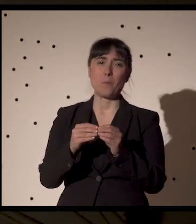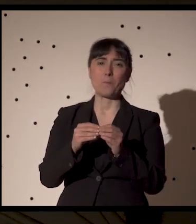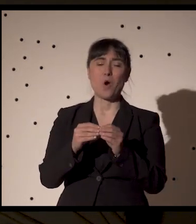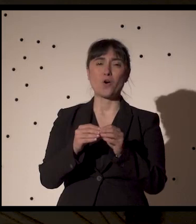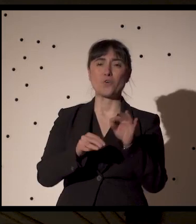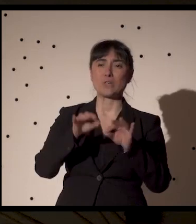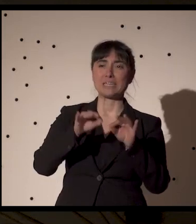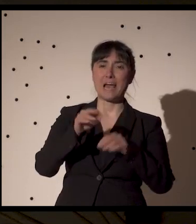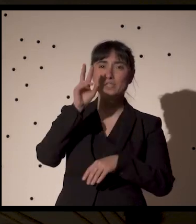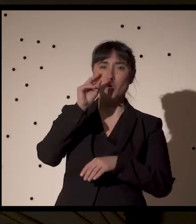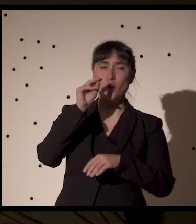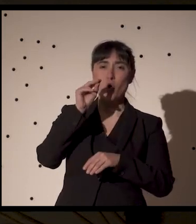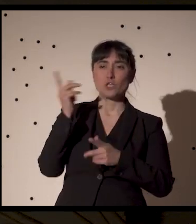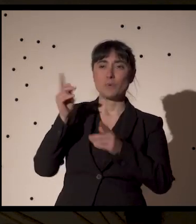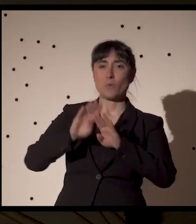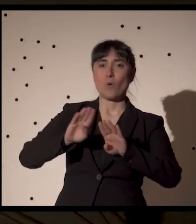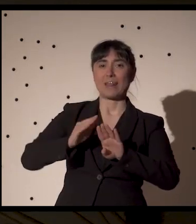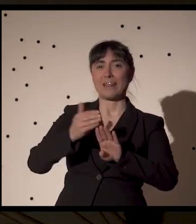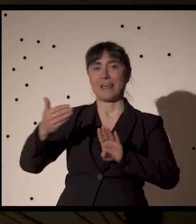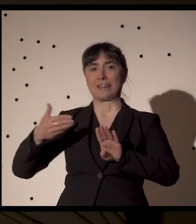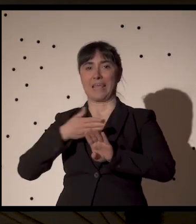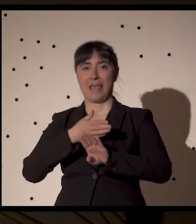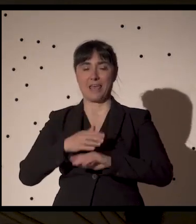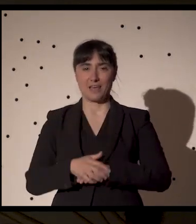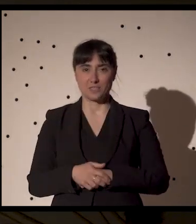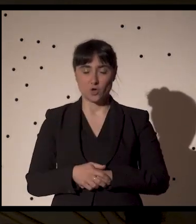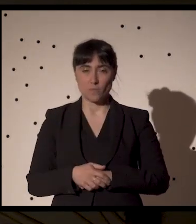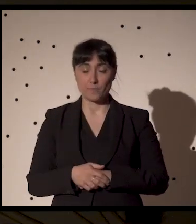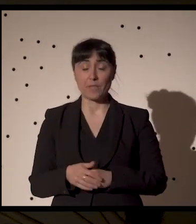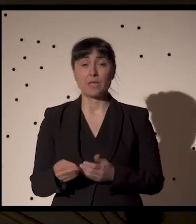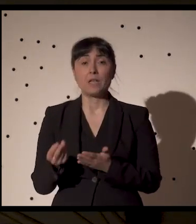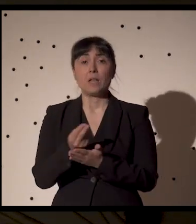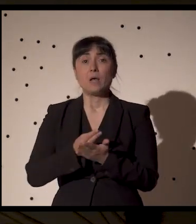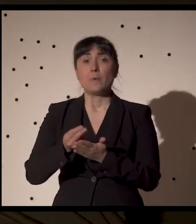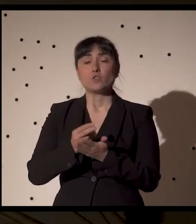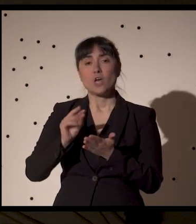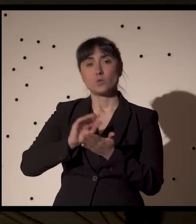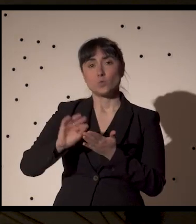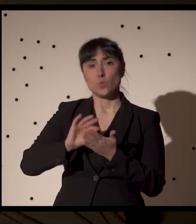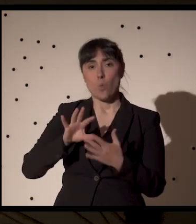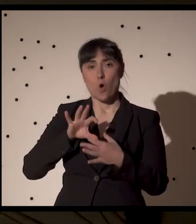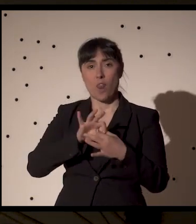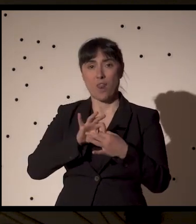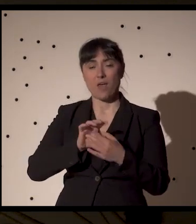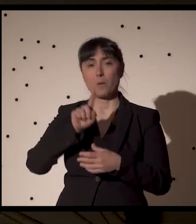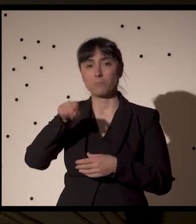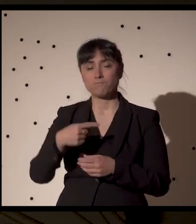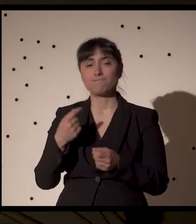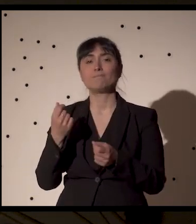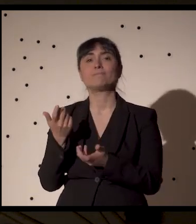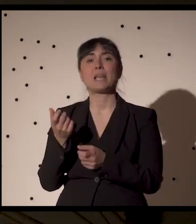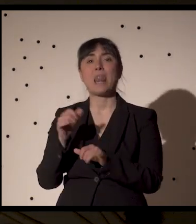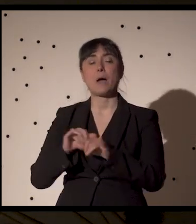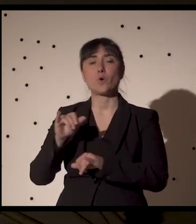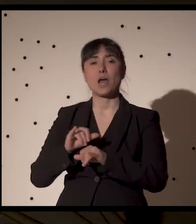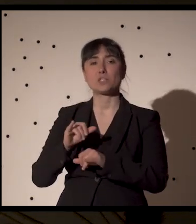quinte giusto Appunto E fa parte del pacchetto al teatro Thiene banco anche il laboratorio per le scuole elementari La magica scatola